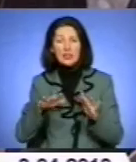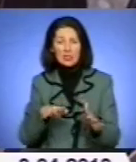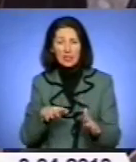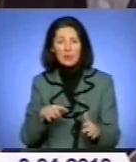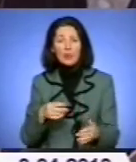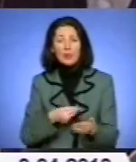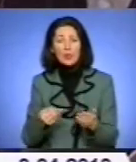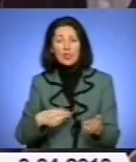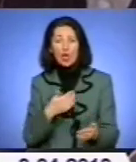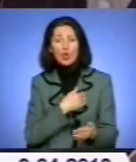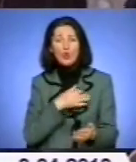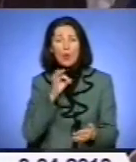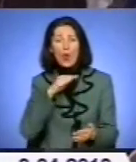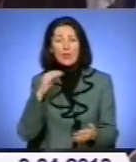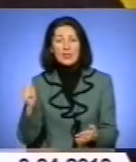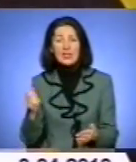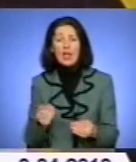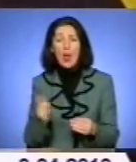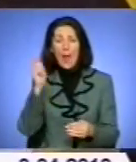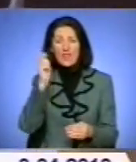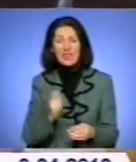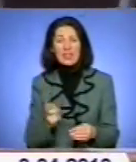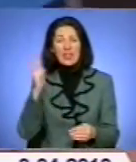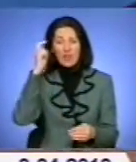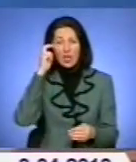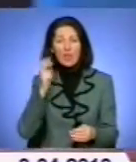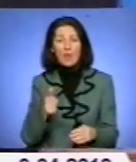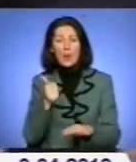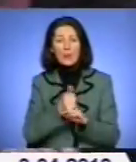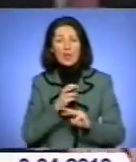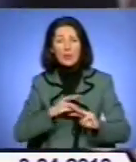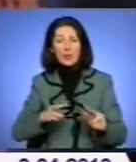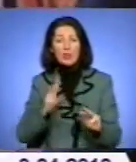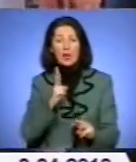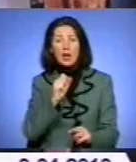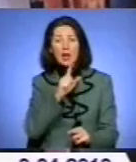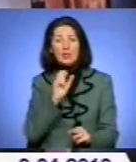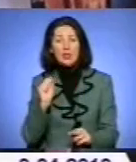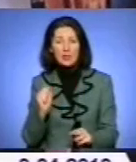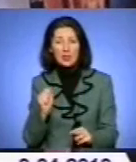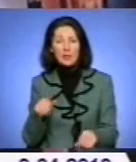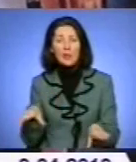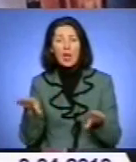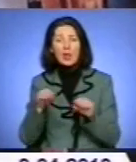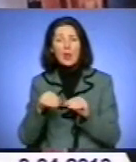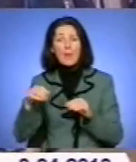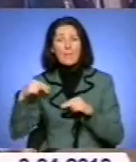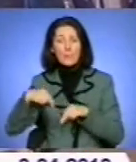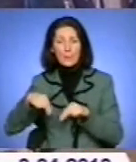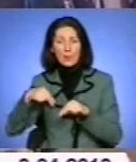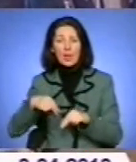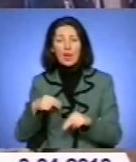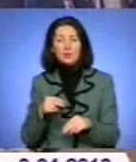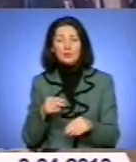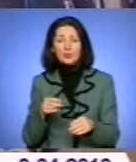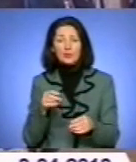до Києва прем'єр-міністра Казахстану у квітні. Зокрема, пріоритетним сторони назвали співробітництво у паливно-енергетичному комплексі, агропромисловості,